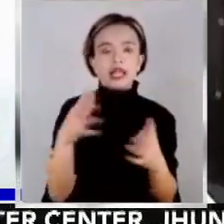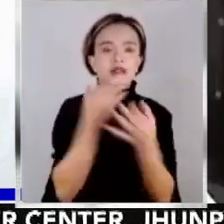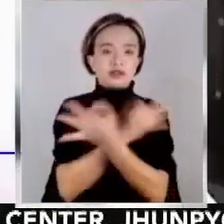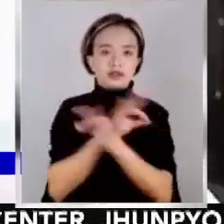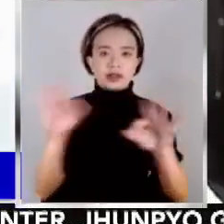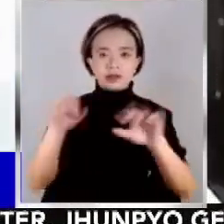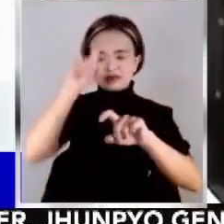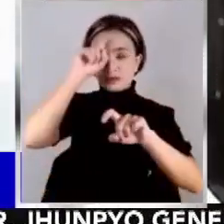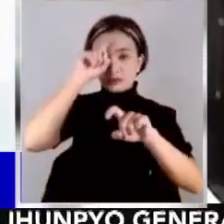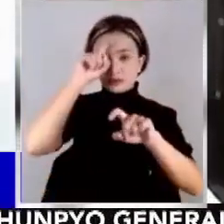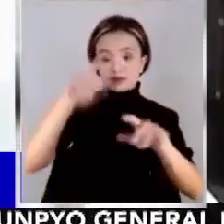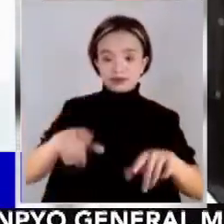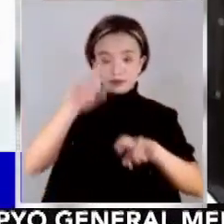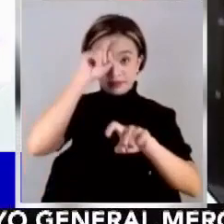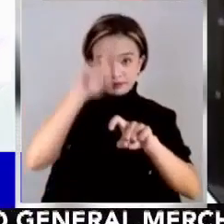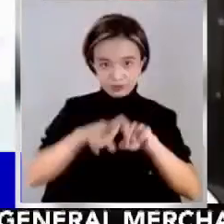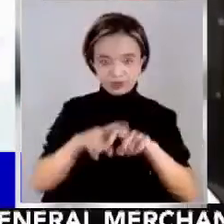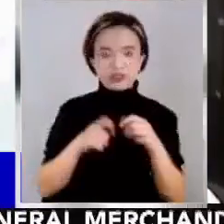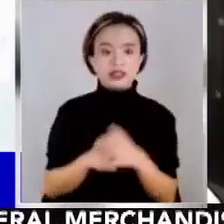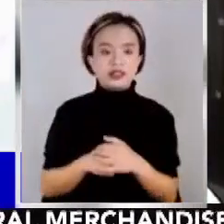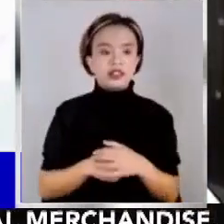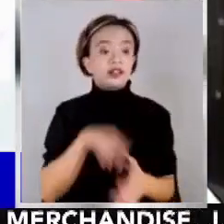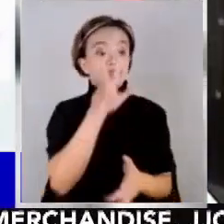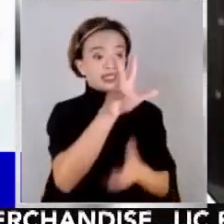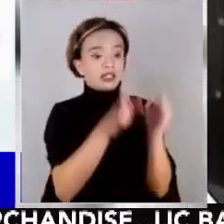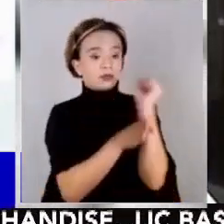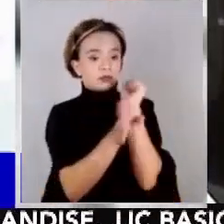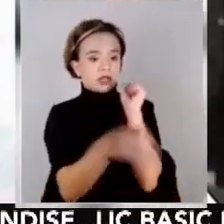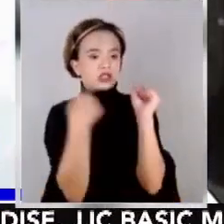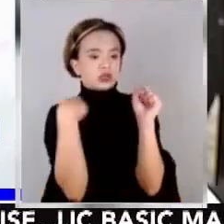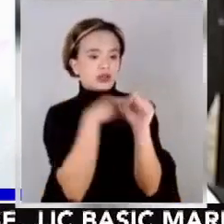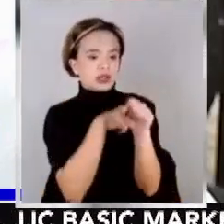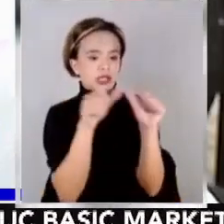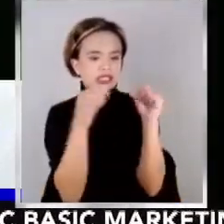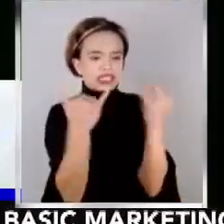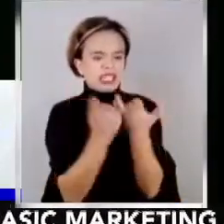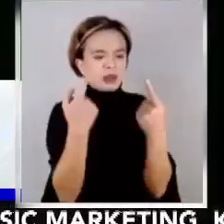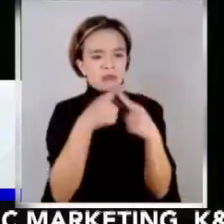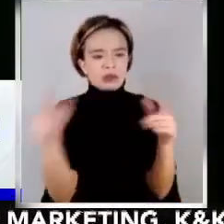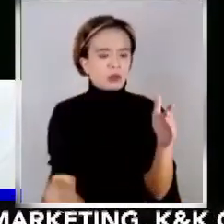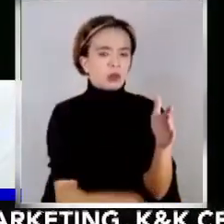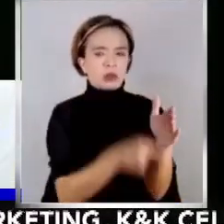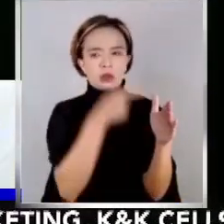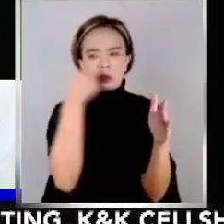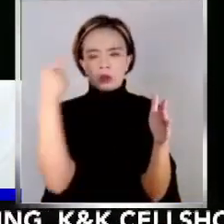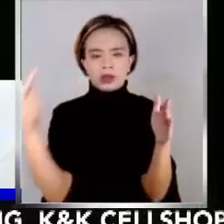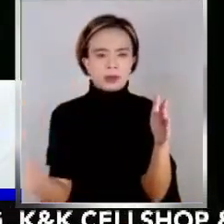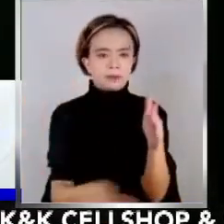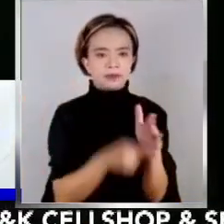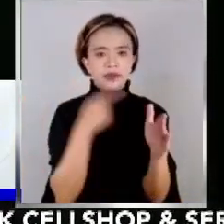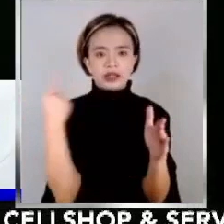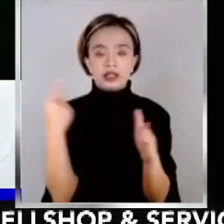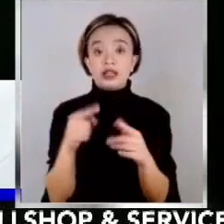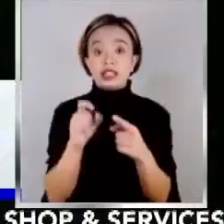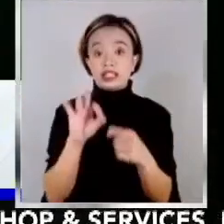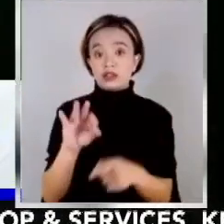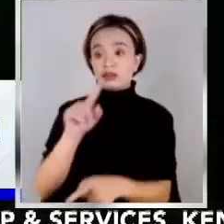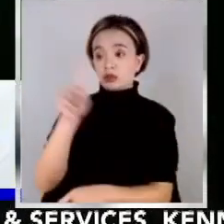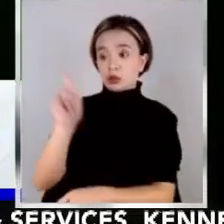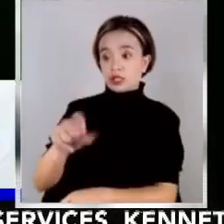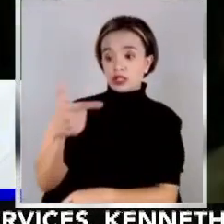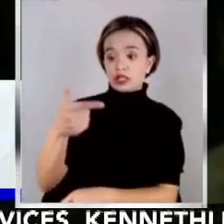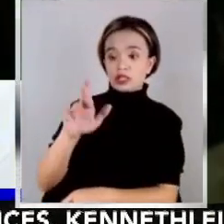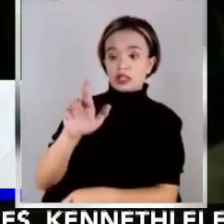Tatlong-tatlo pong branch yung agency namin pero bihira po yung nakukuha namin nail tech. Pero kung si Gretchen daw ang tatanungin, hindi na muna